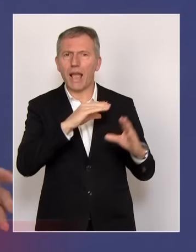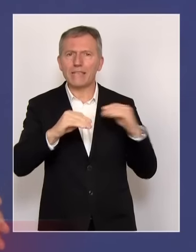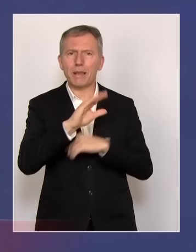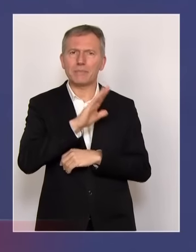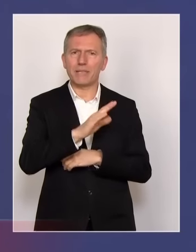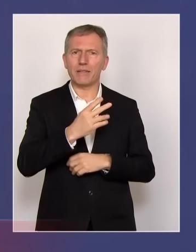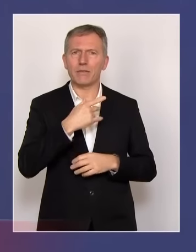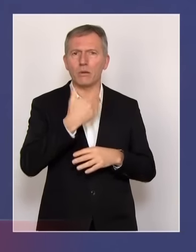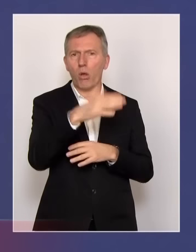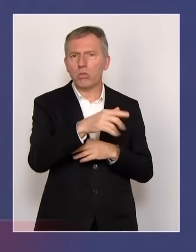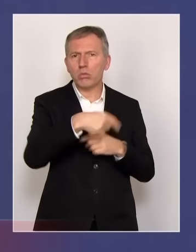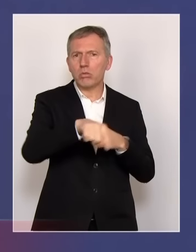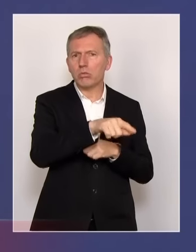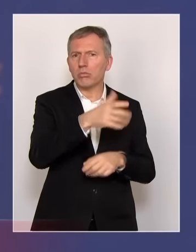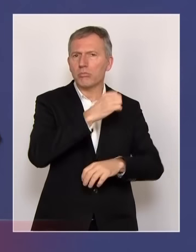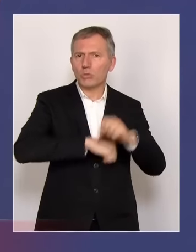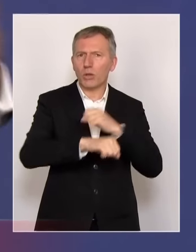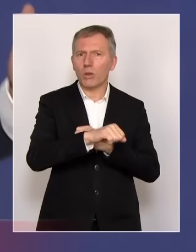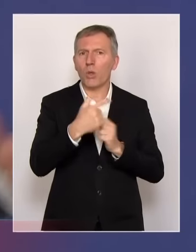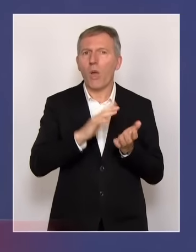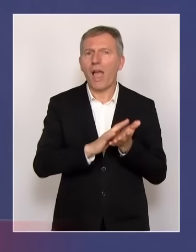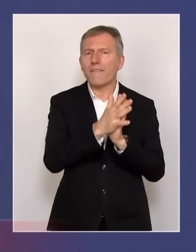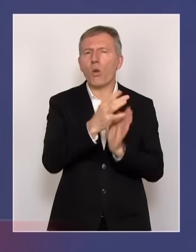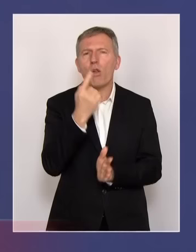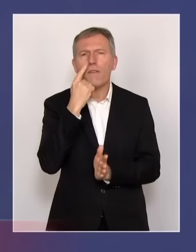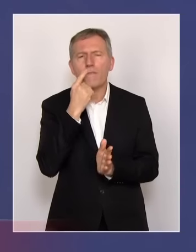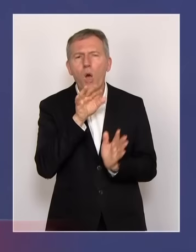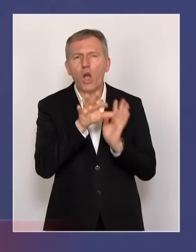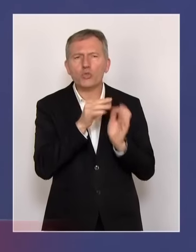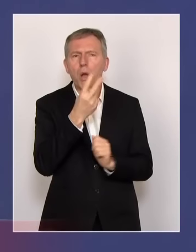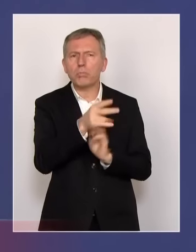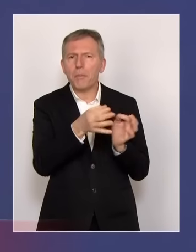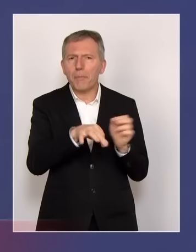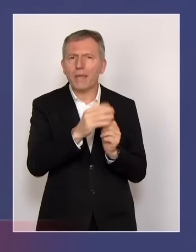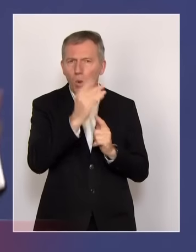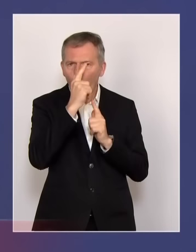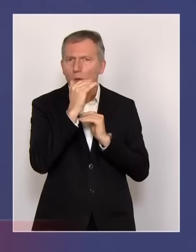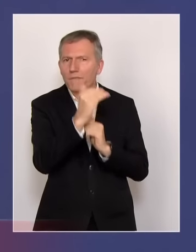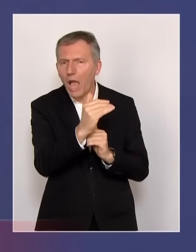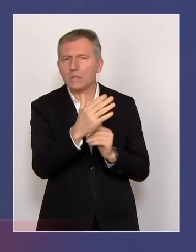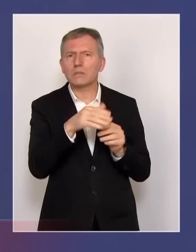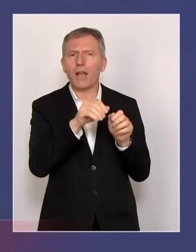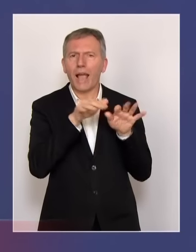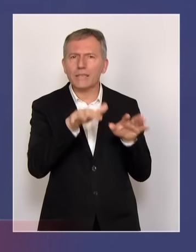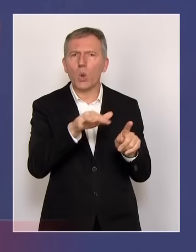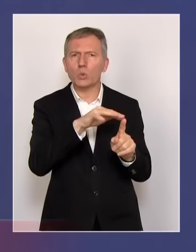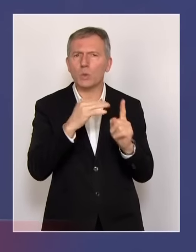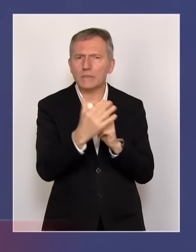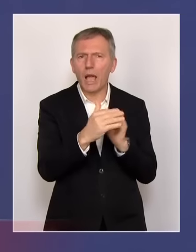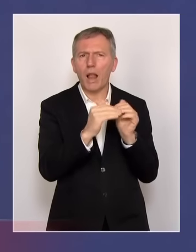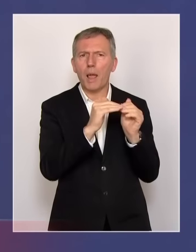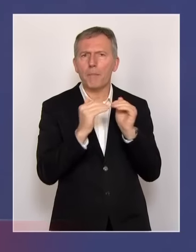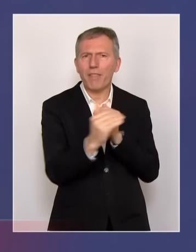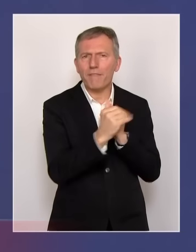à des choix privés on va évoluer mais on fait confiance il y a ces grandes entreprises qui ont des réseaux sociaux des plateformes elles ont des